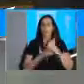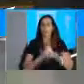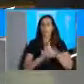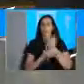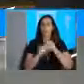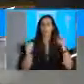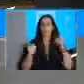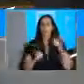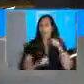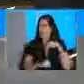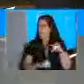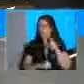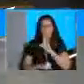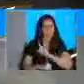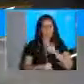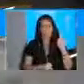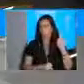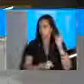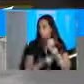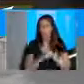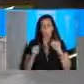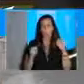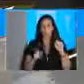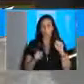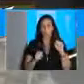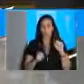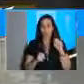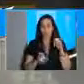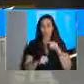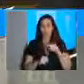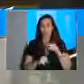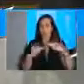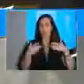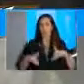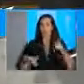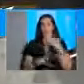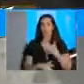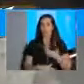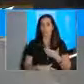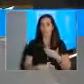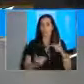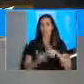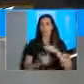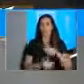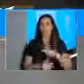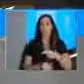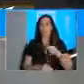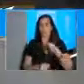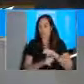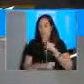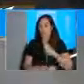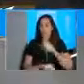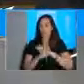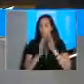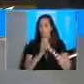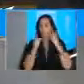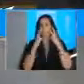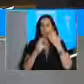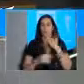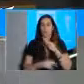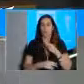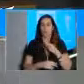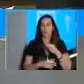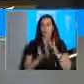הציבור החילוני. ואתם לא הציבור החילוני, אתם מכחישי יהדות. מכיוון שאתם רודפים אחרי כל מי שמחפש